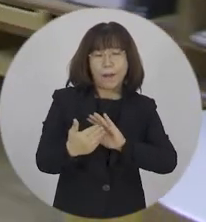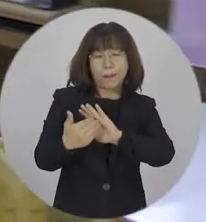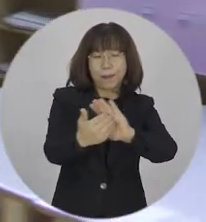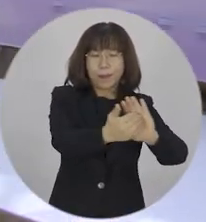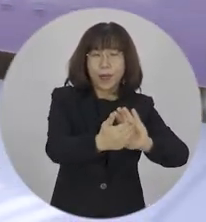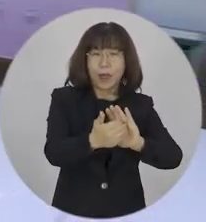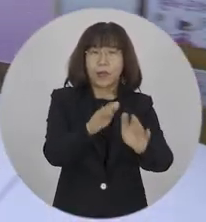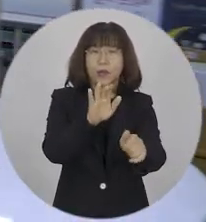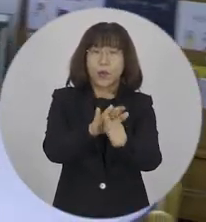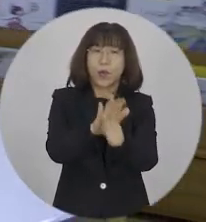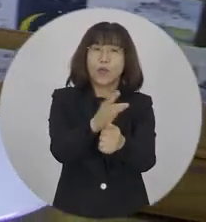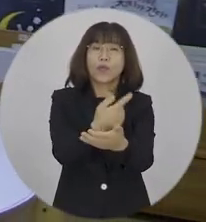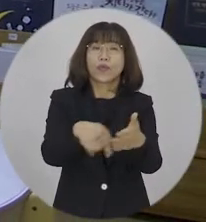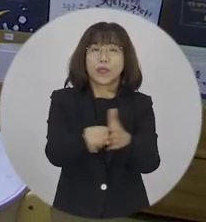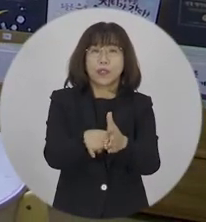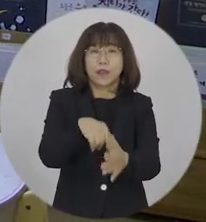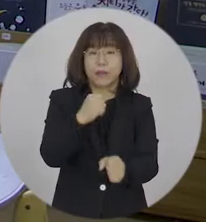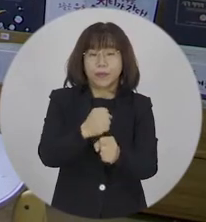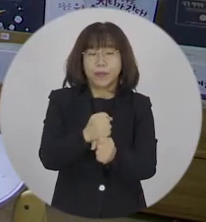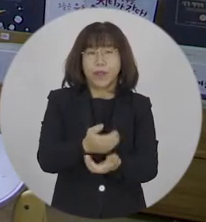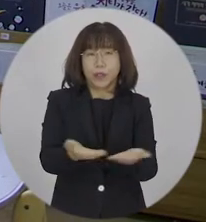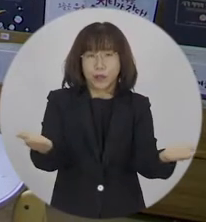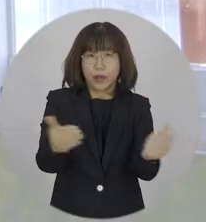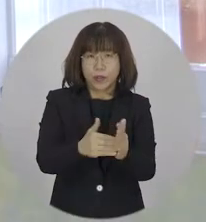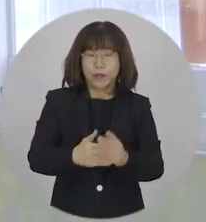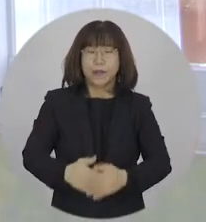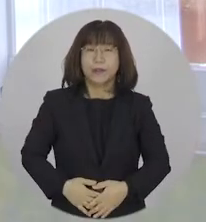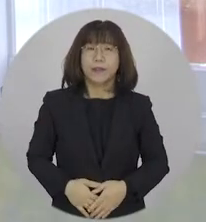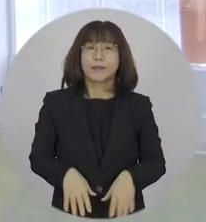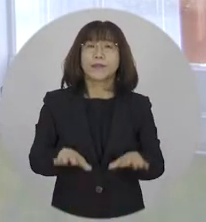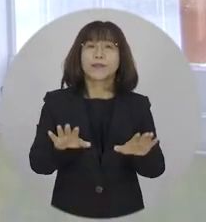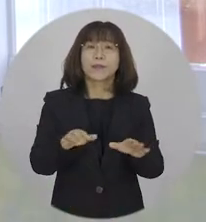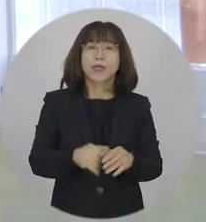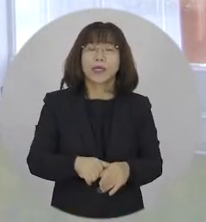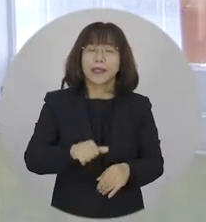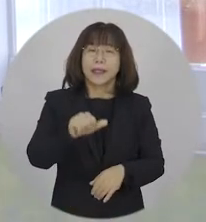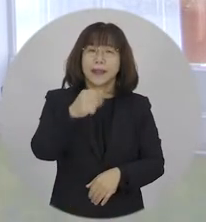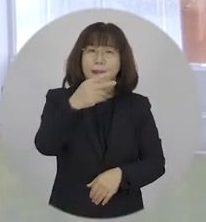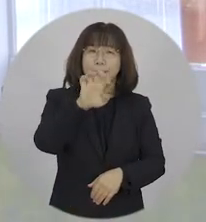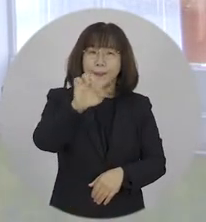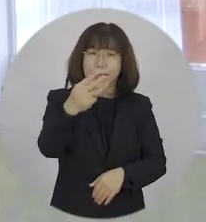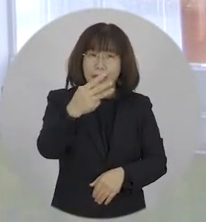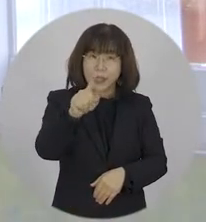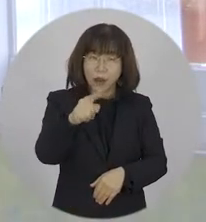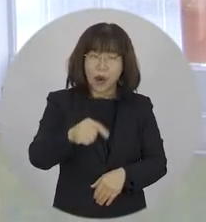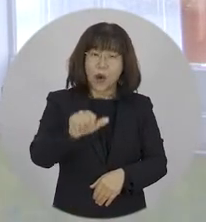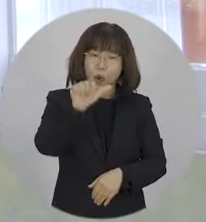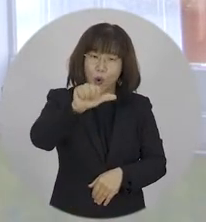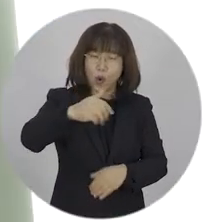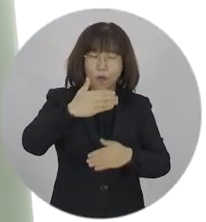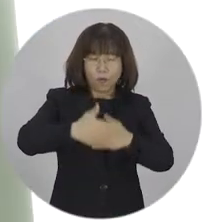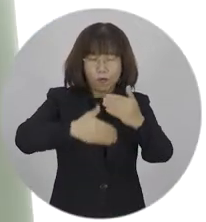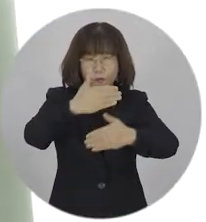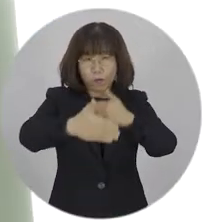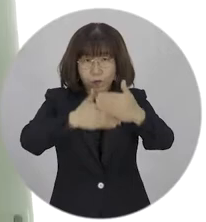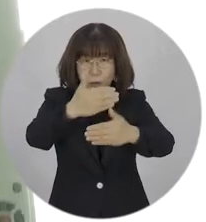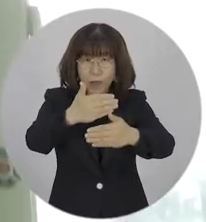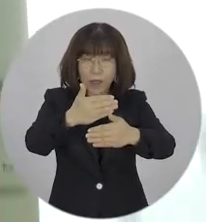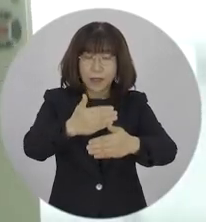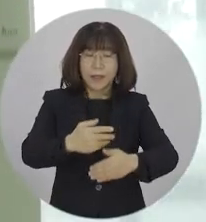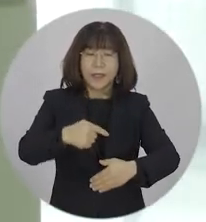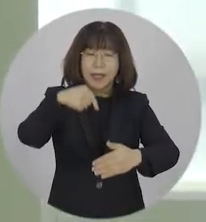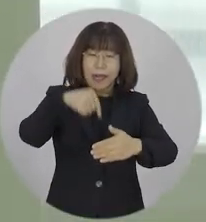도움을 주기 위해 마련됐습니다. 창문 환기형 공기정화 시스템은 5단계 필터를 통해 외부 공기를